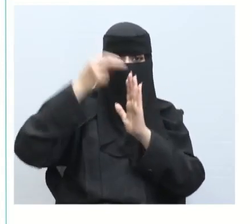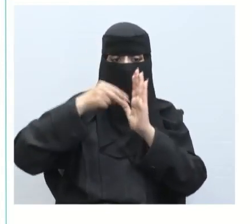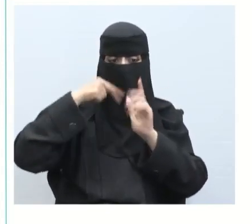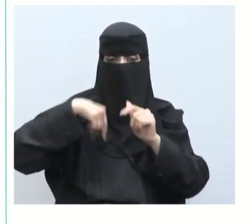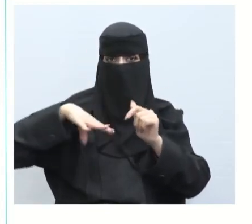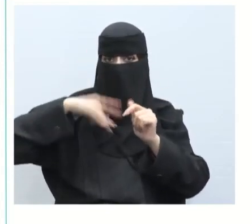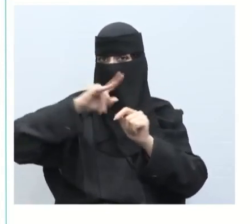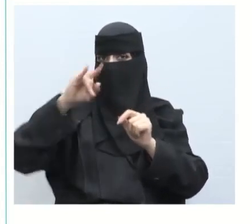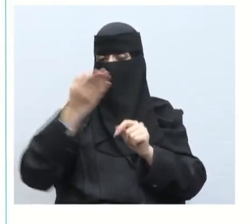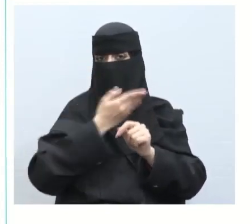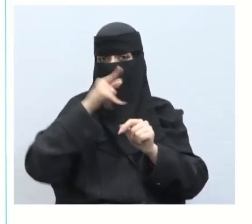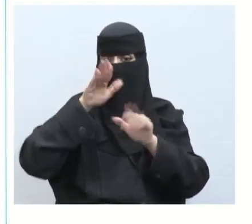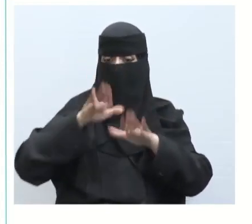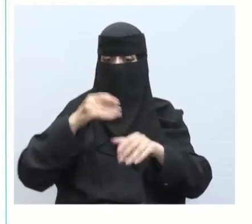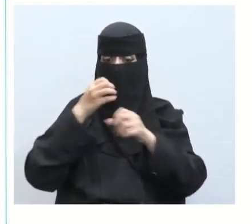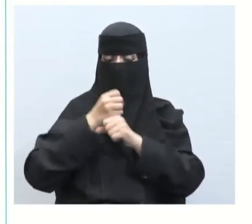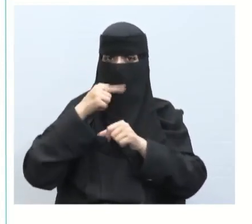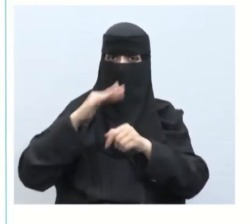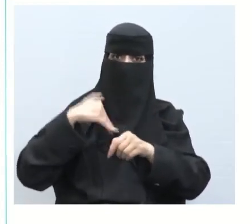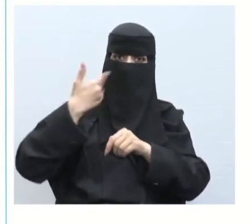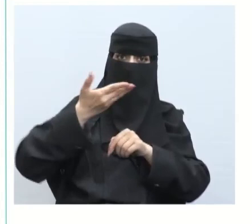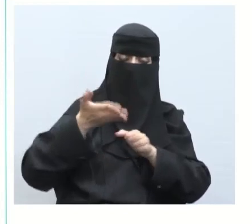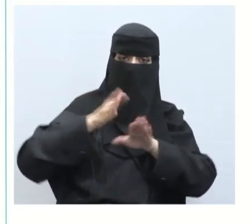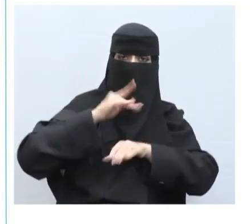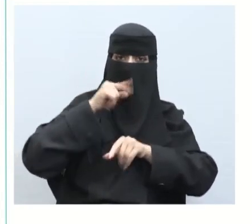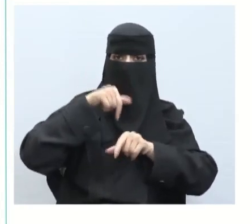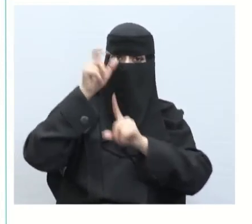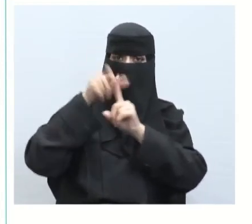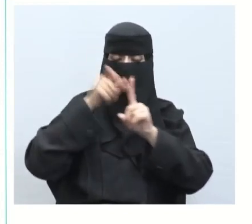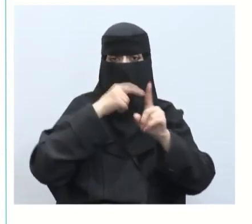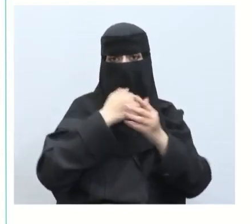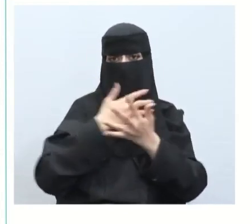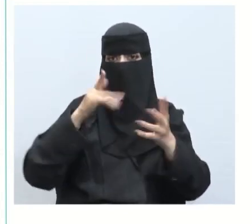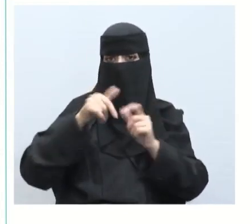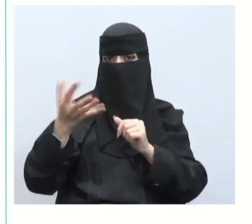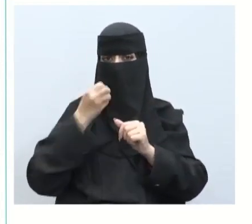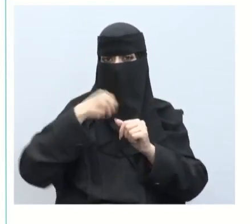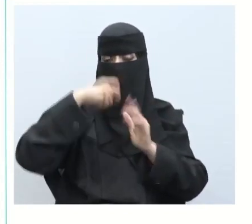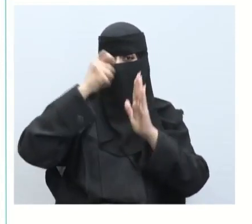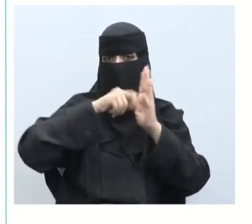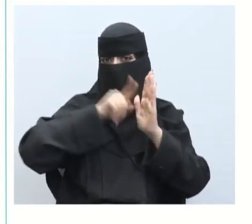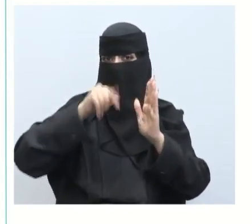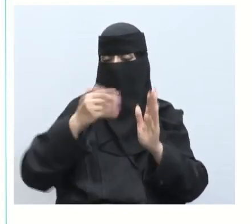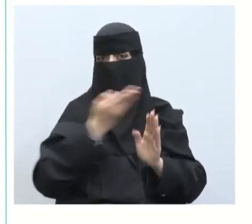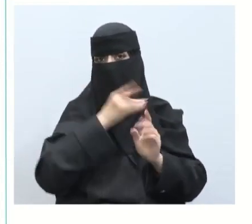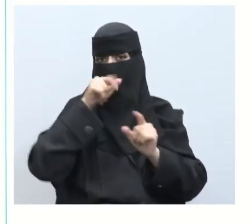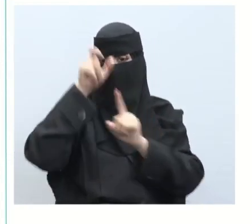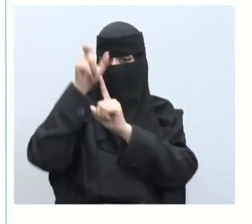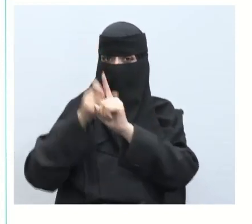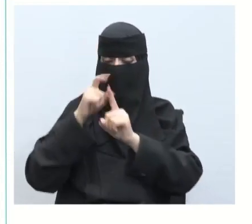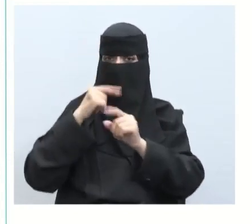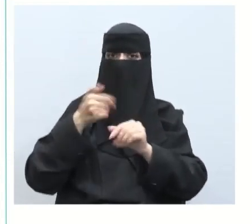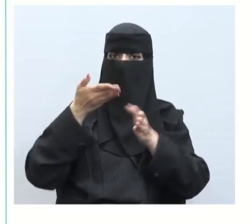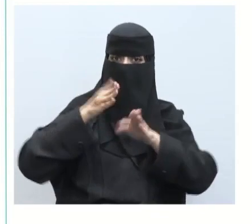كمدير لا تؤثر فيهم فحسب بل تؤثر في كثير من الافراد المدير حينما يتخذ قرار هذا القرار لا يؤثر فقط في المدير